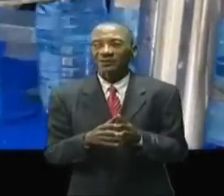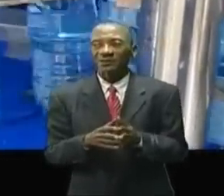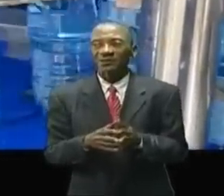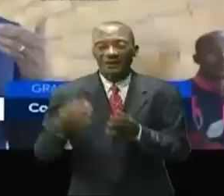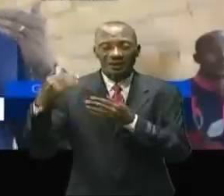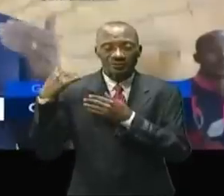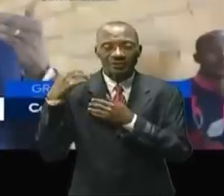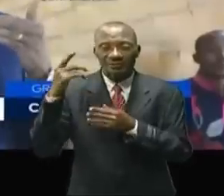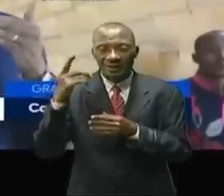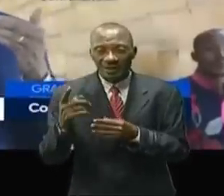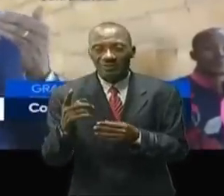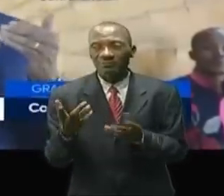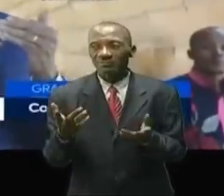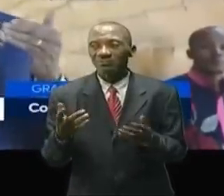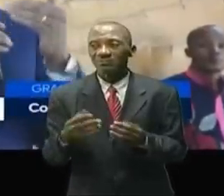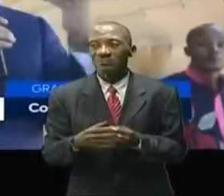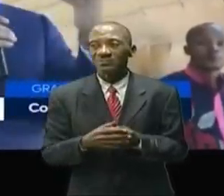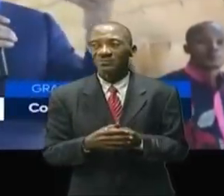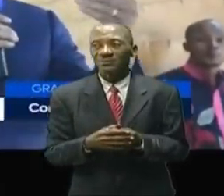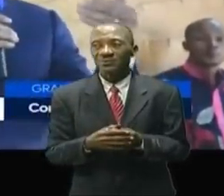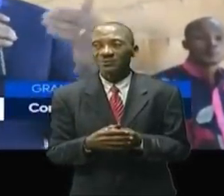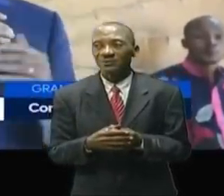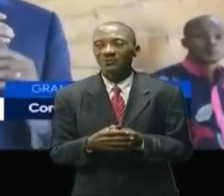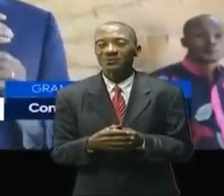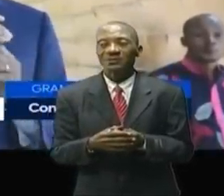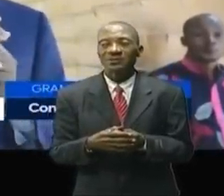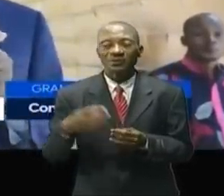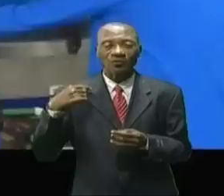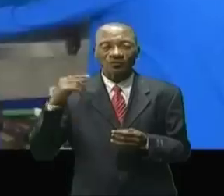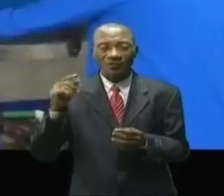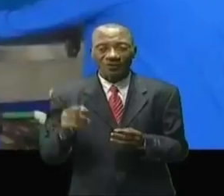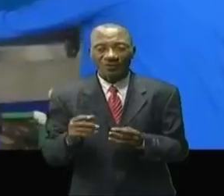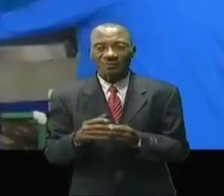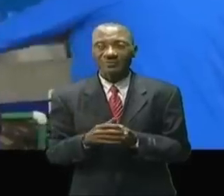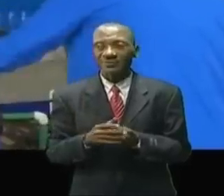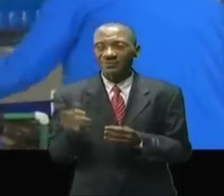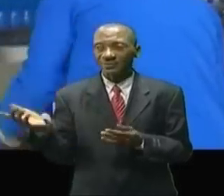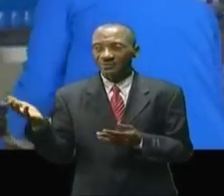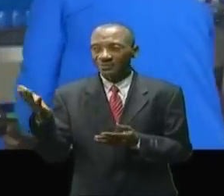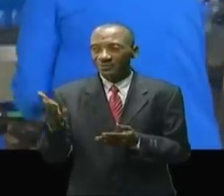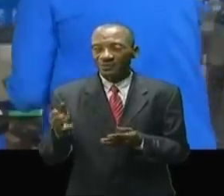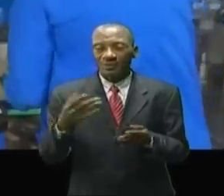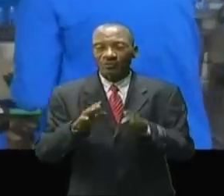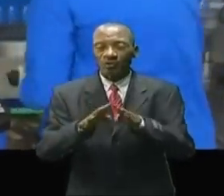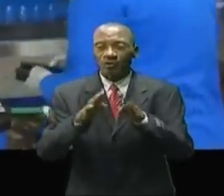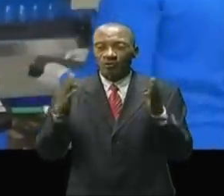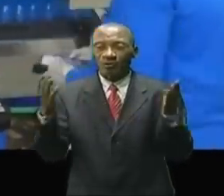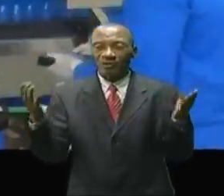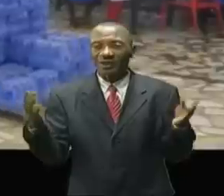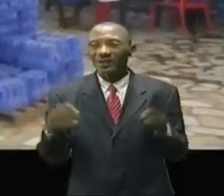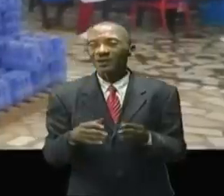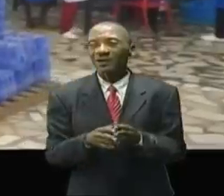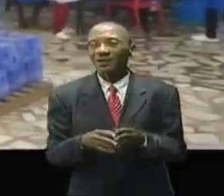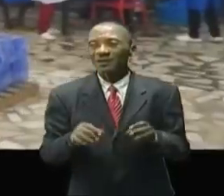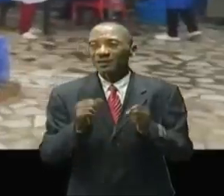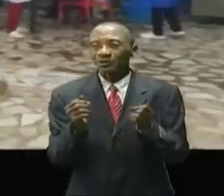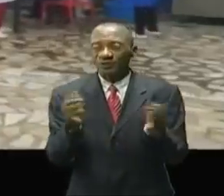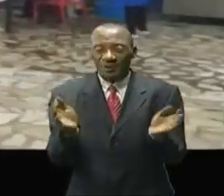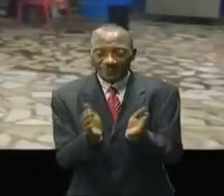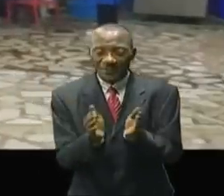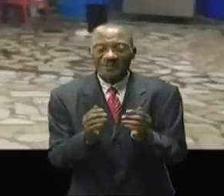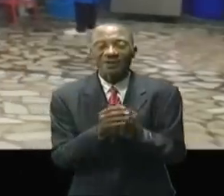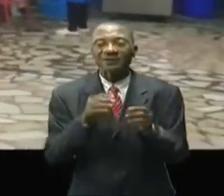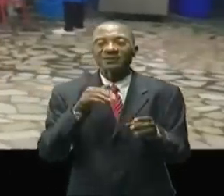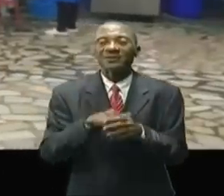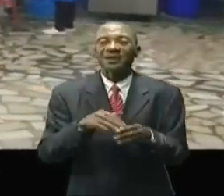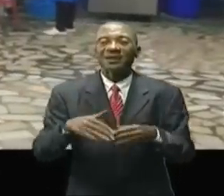œuvre d'un digne fils de la province, Maurice Tshikoya Kayembe, a été inaugurée ce jeudi 29 juin 2023 et constitue un